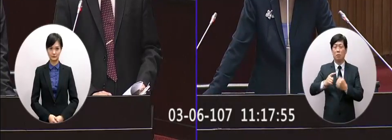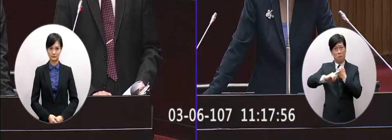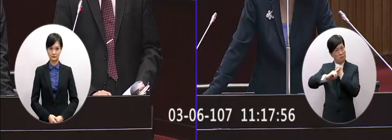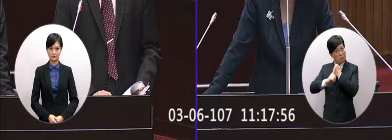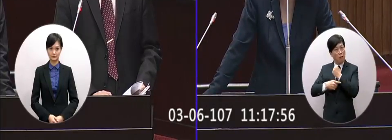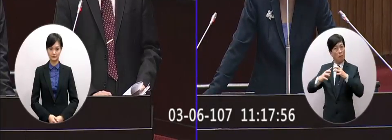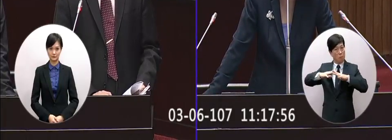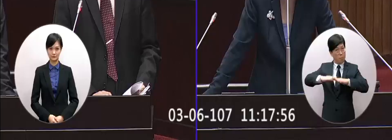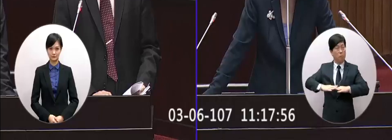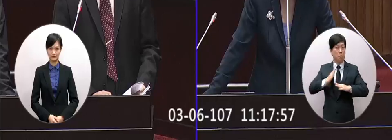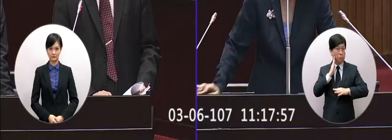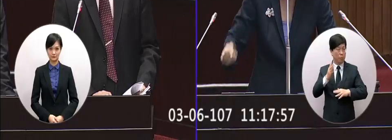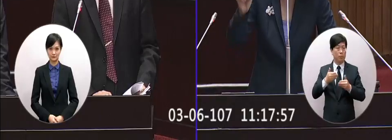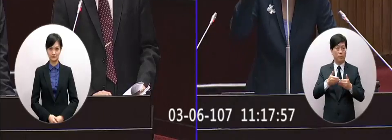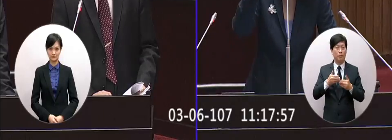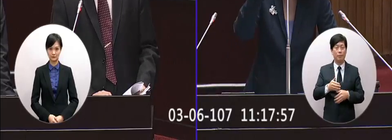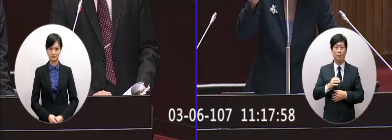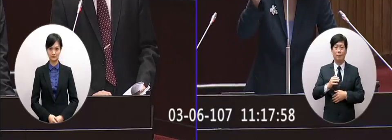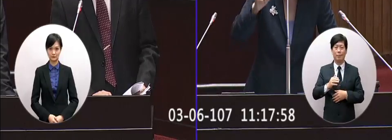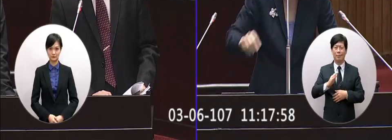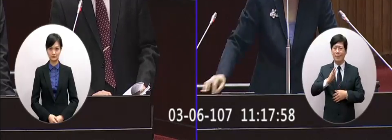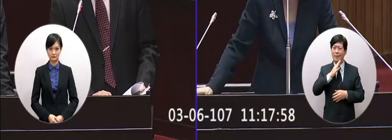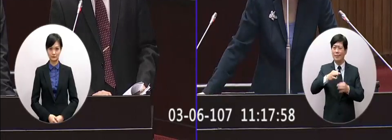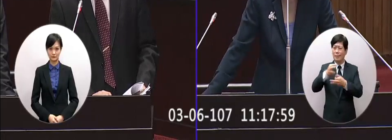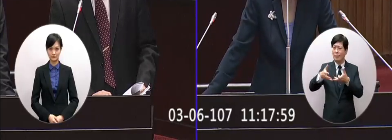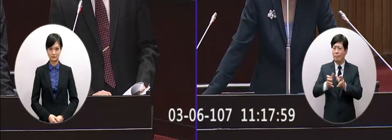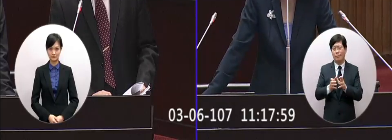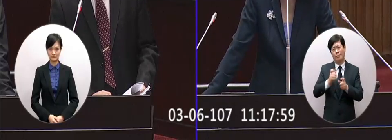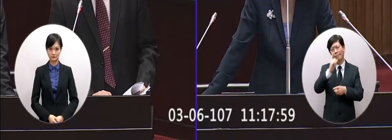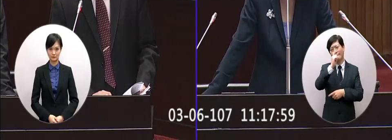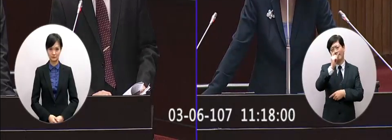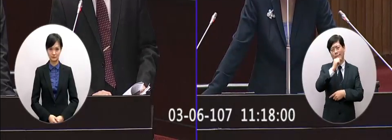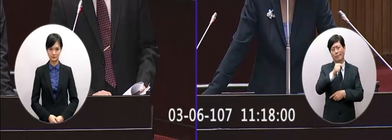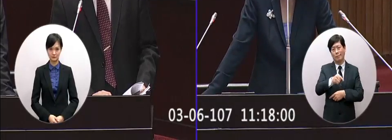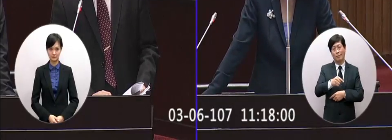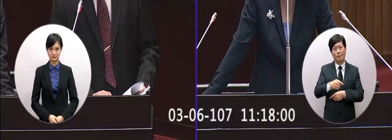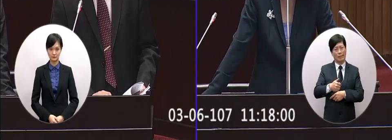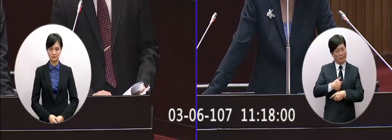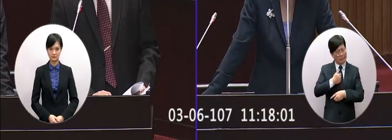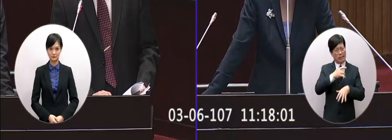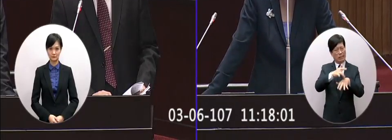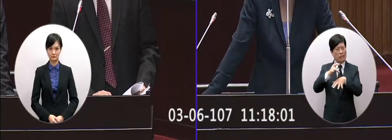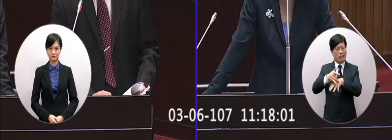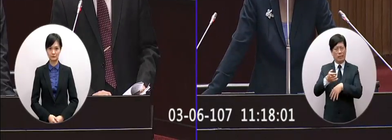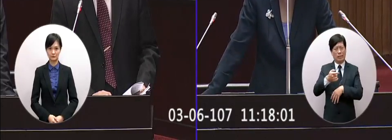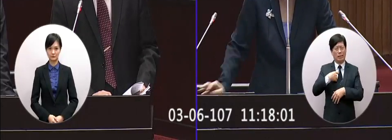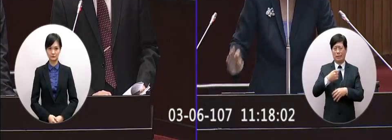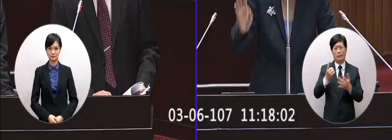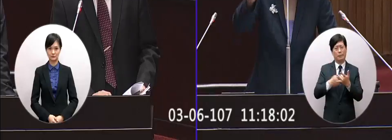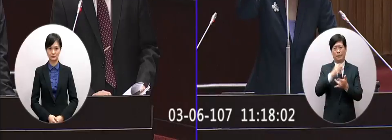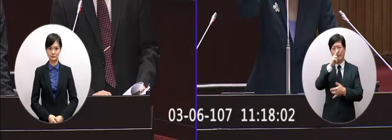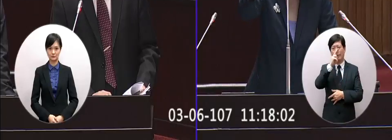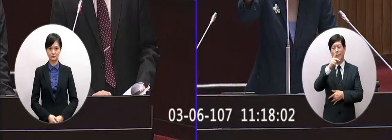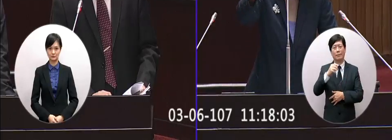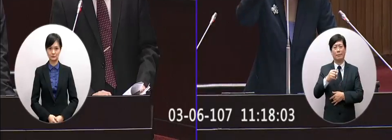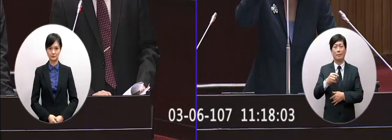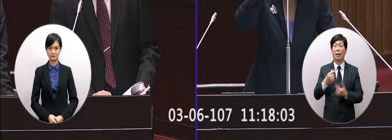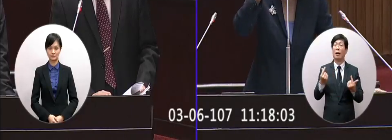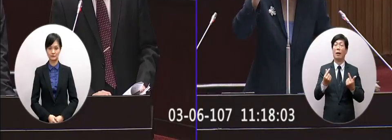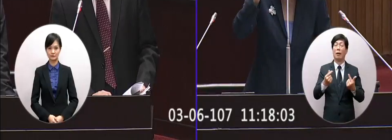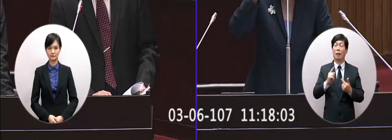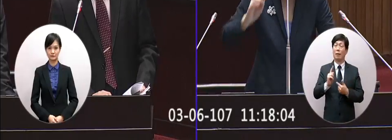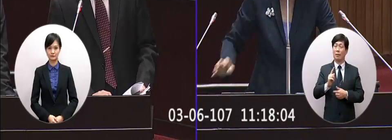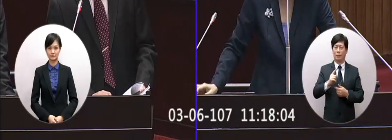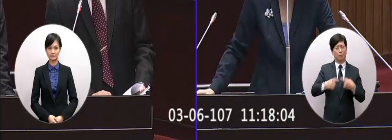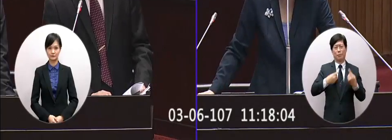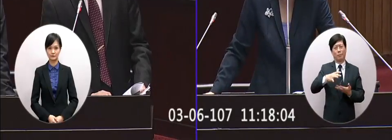律架构很重要的，对不对？可是我们经济部在这一块，其实琢磨真的有很多的缺失。门工行无罪，我随便